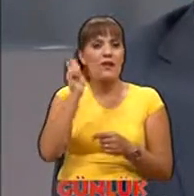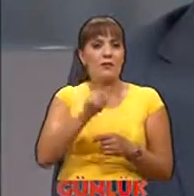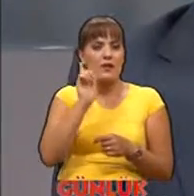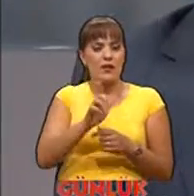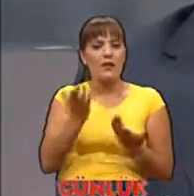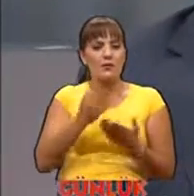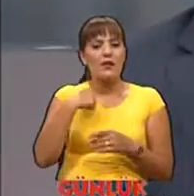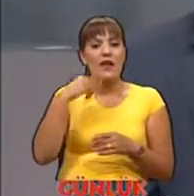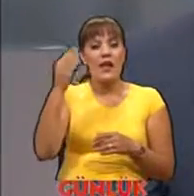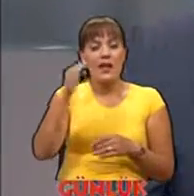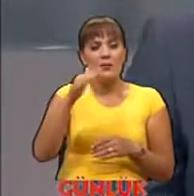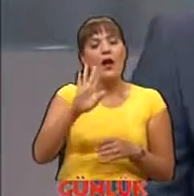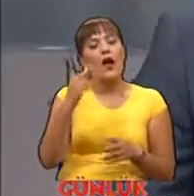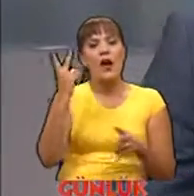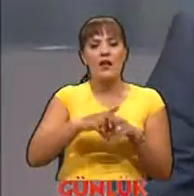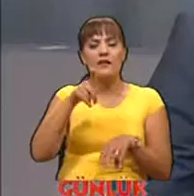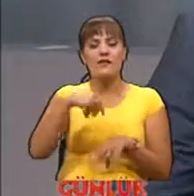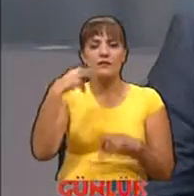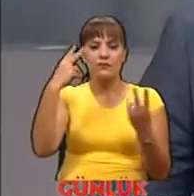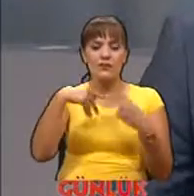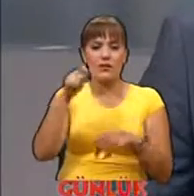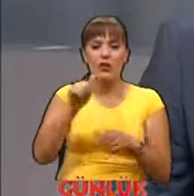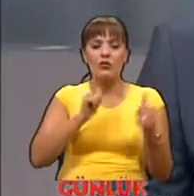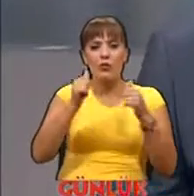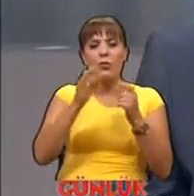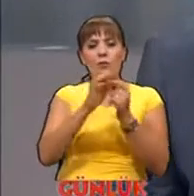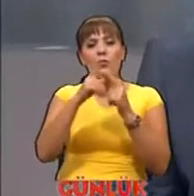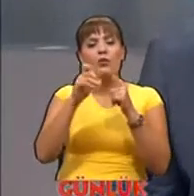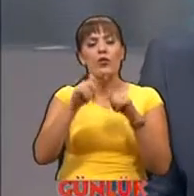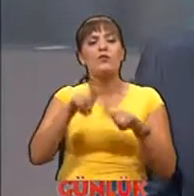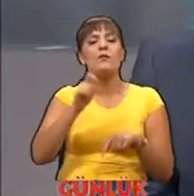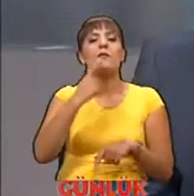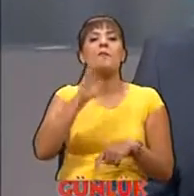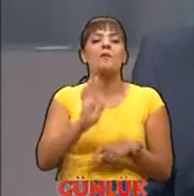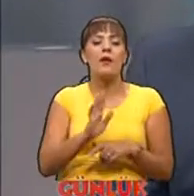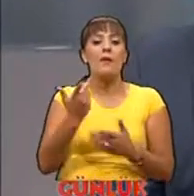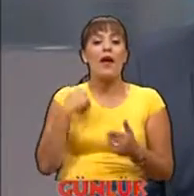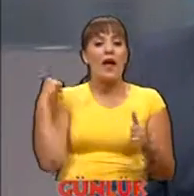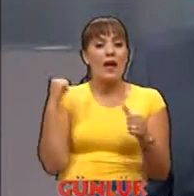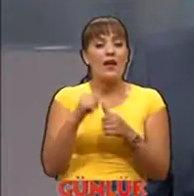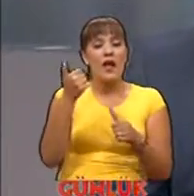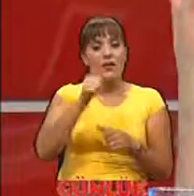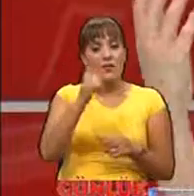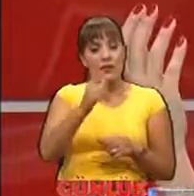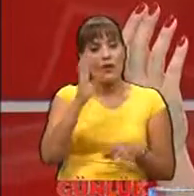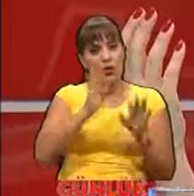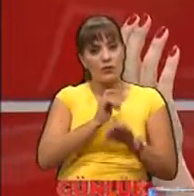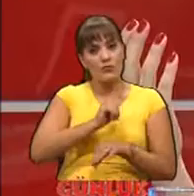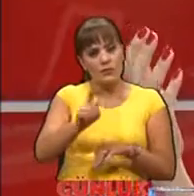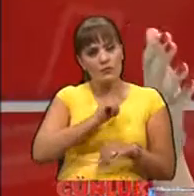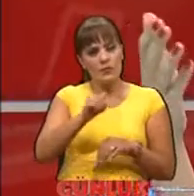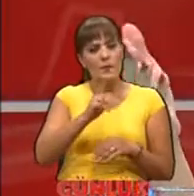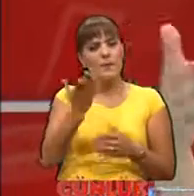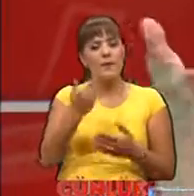gerekmektedir. Tabii ki gelir gelmez hadi sizin estetinizi yerine getirelim, şuraya dolgu botoks yapalım demiyoruz. Yani her seferinde 6 ayda bir kontrole